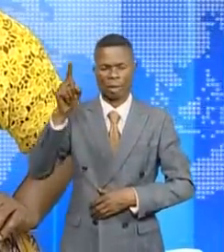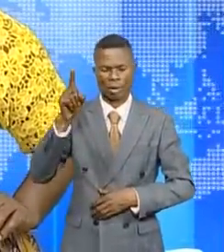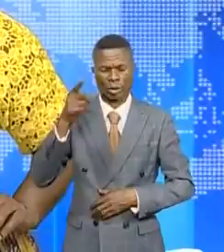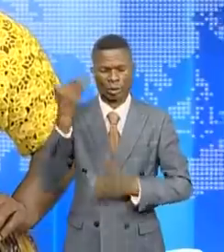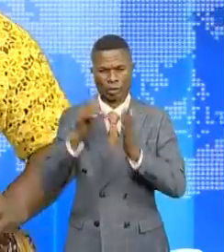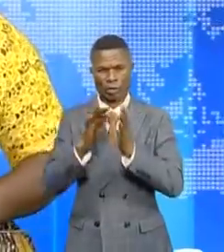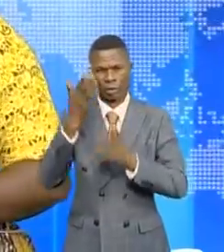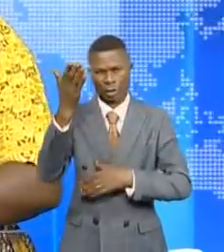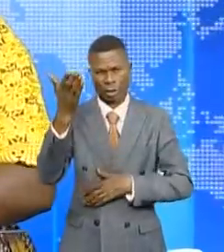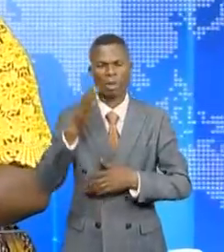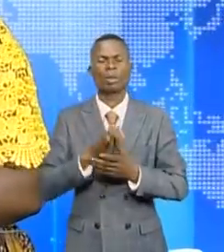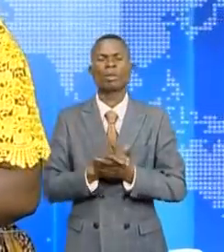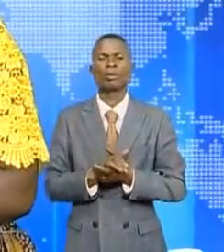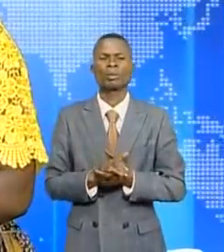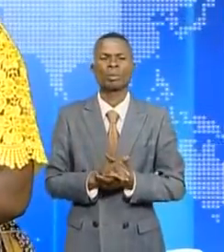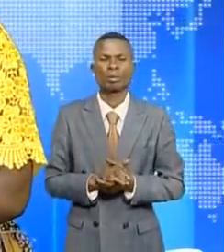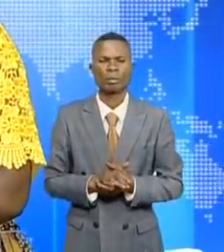Mboyo.